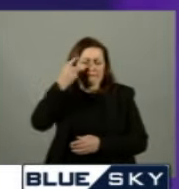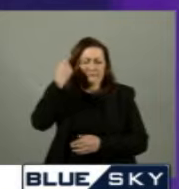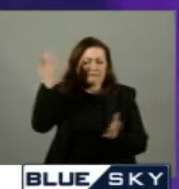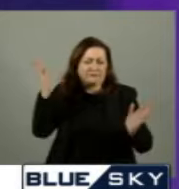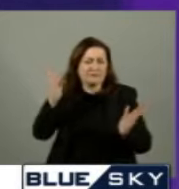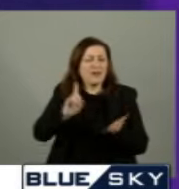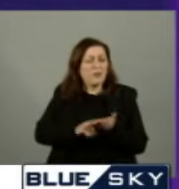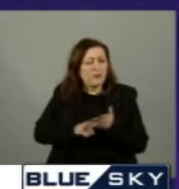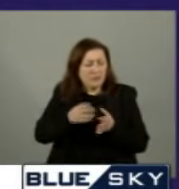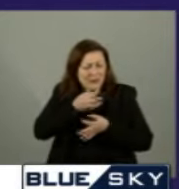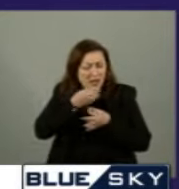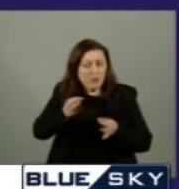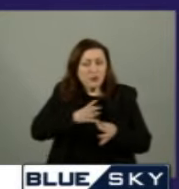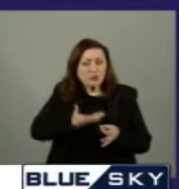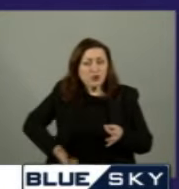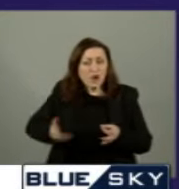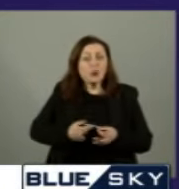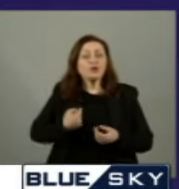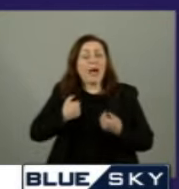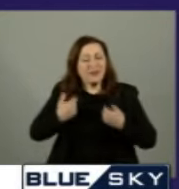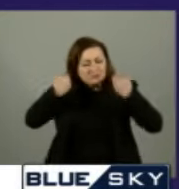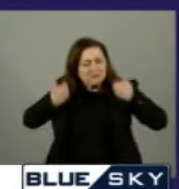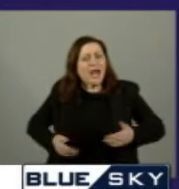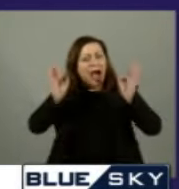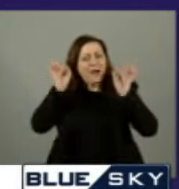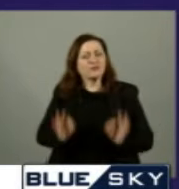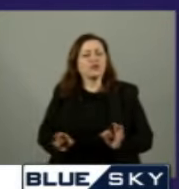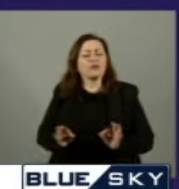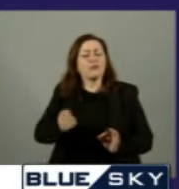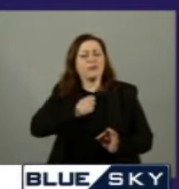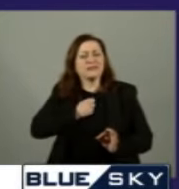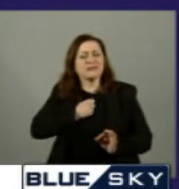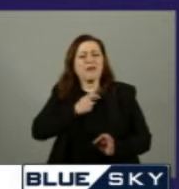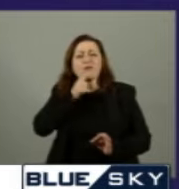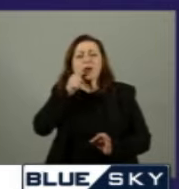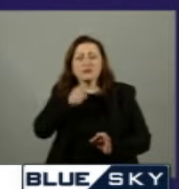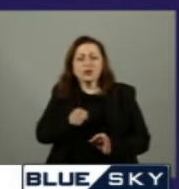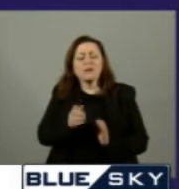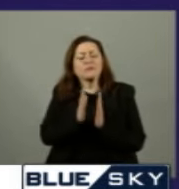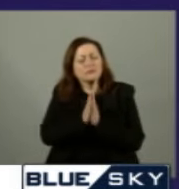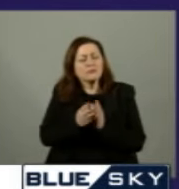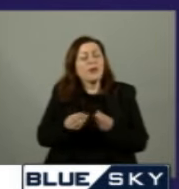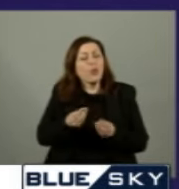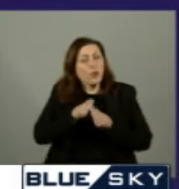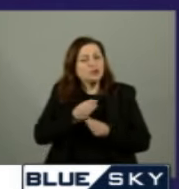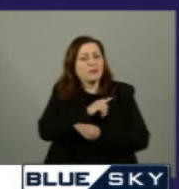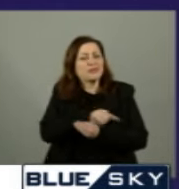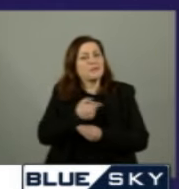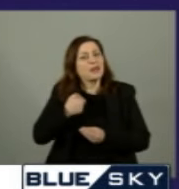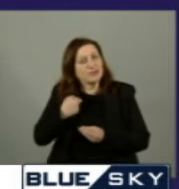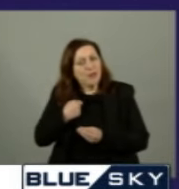πούμε στους πολίτες: αυτοί είμαστε. Αυτά πιστεύουμε. Τόσο κοστίζουν. Δώστε μας τη δύναμη να τα πετύχουμε.